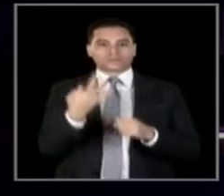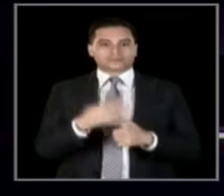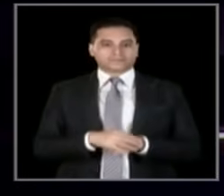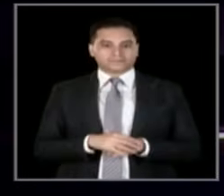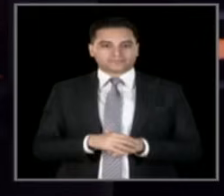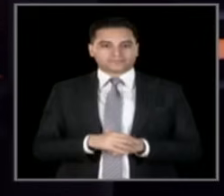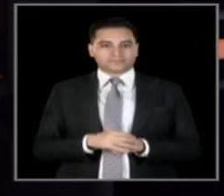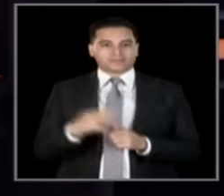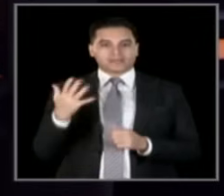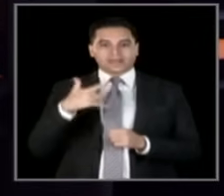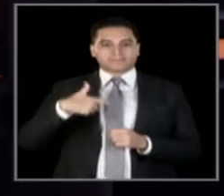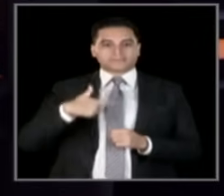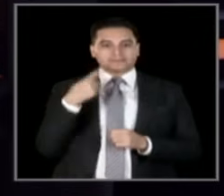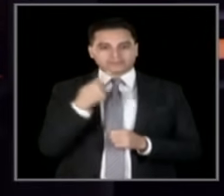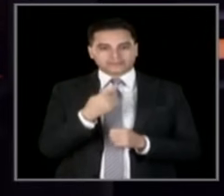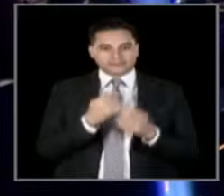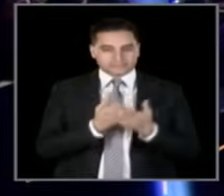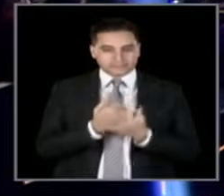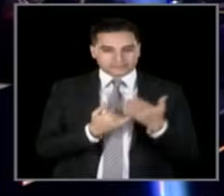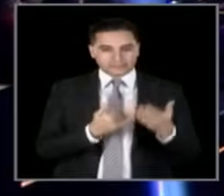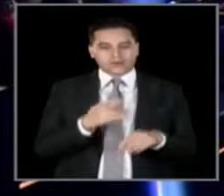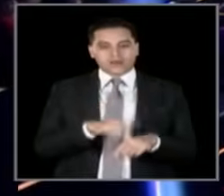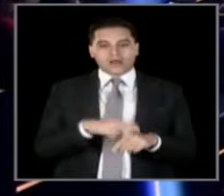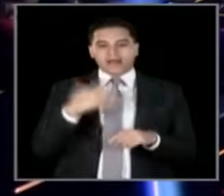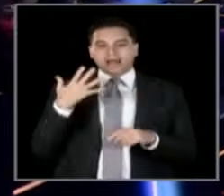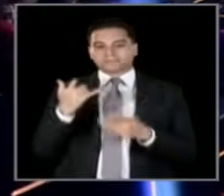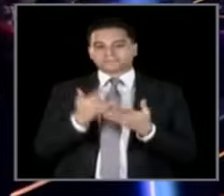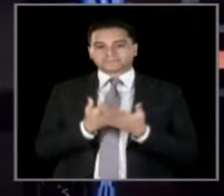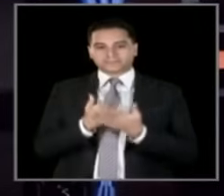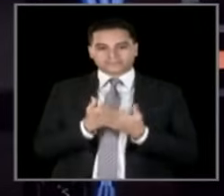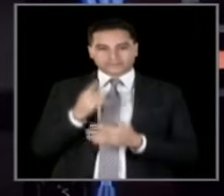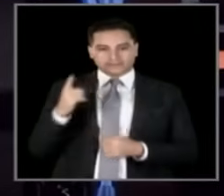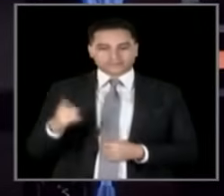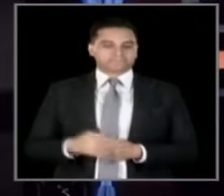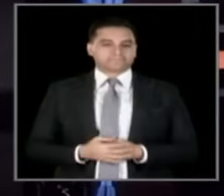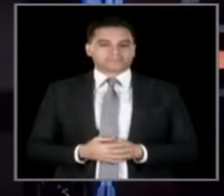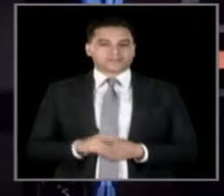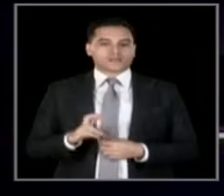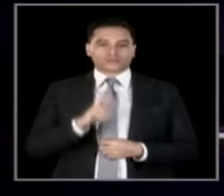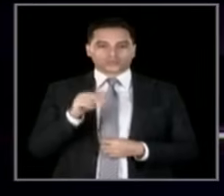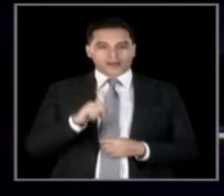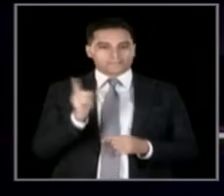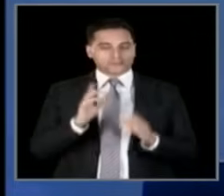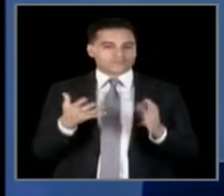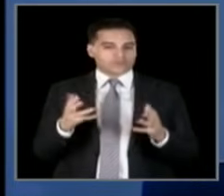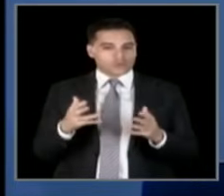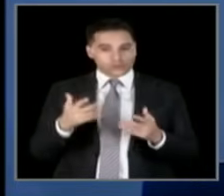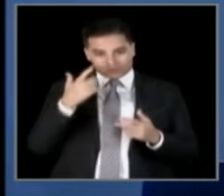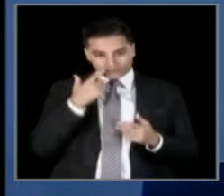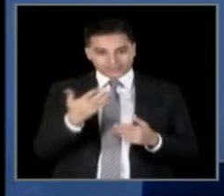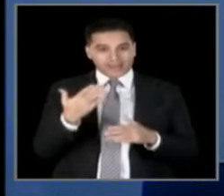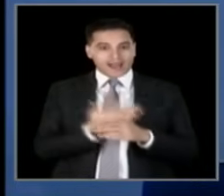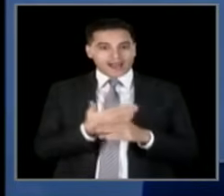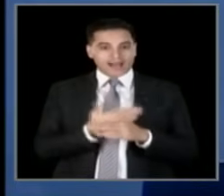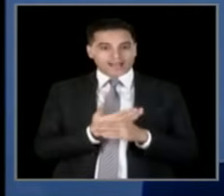1934. 60 الرفعي، 5 راهبات الأرمن. سؤال مش في الكورة يا كريم، علشان